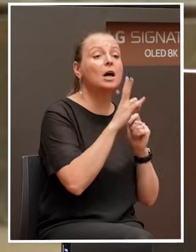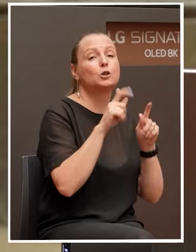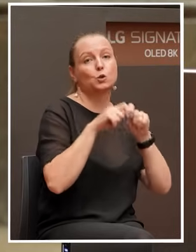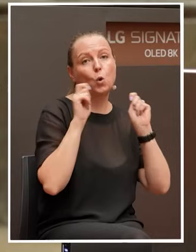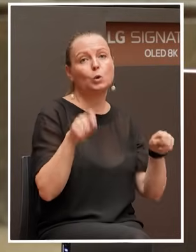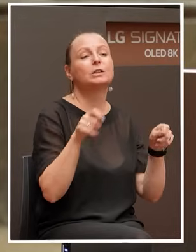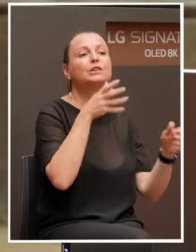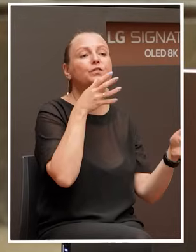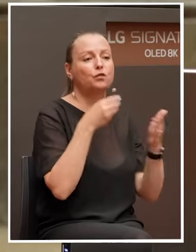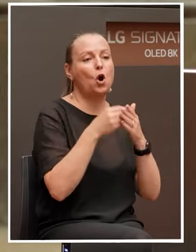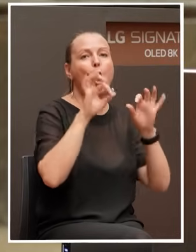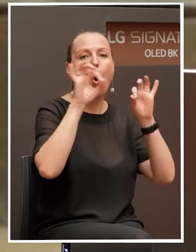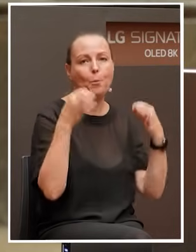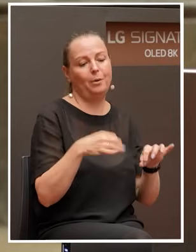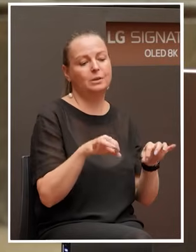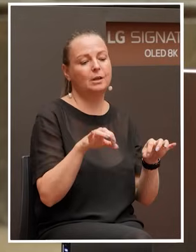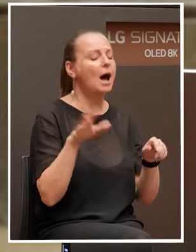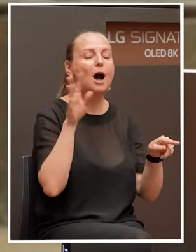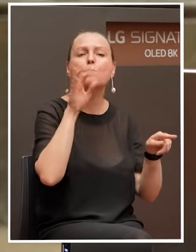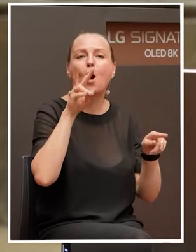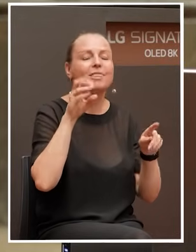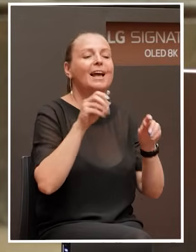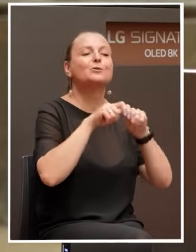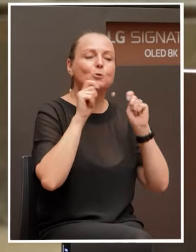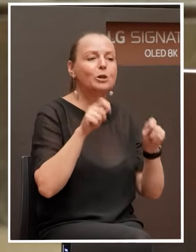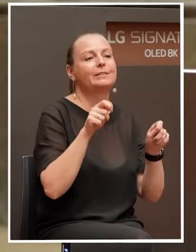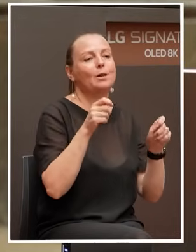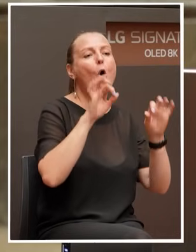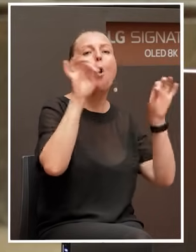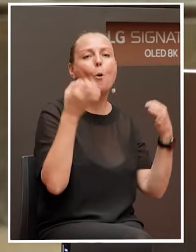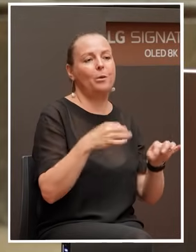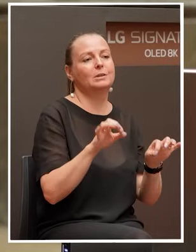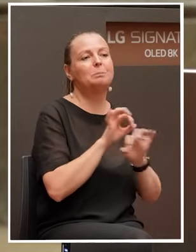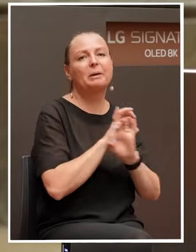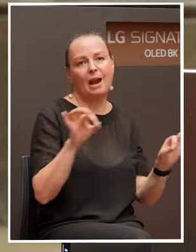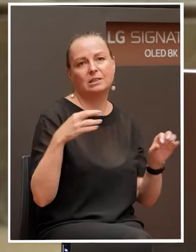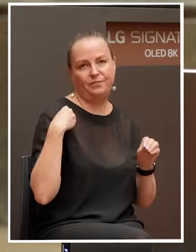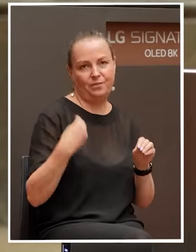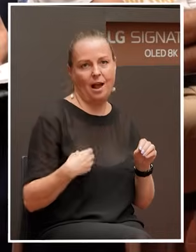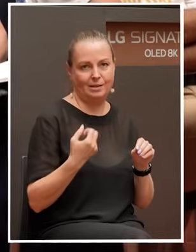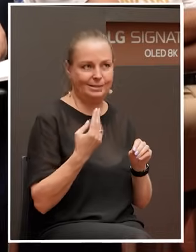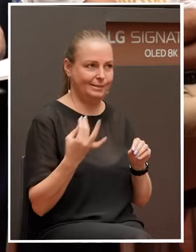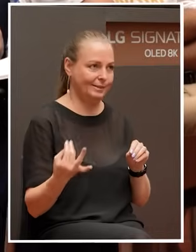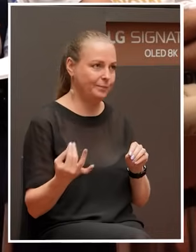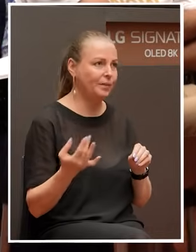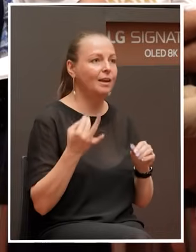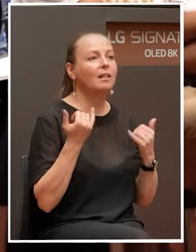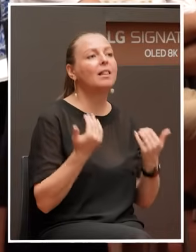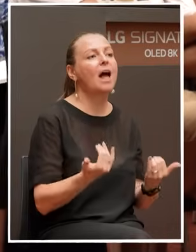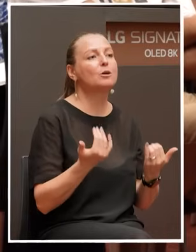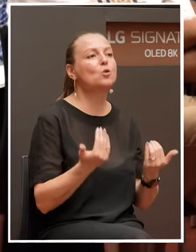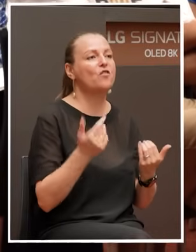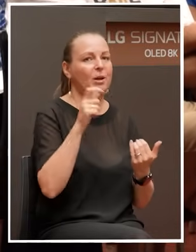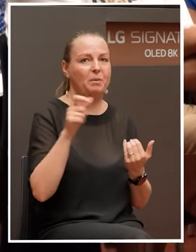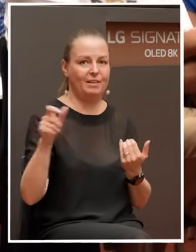свой образ Франции, прекрасной Франции. И я думаю, что для современников вот